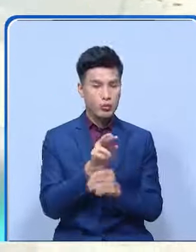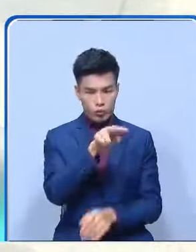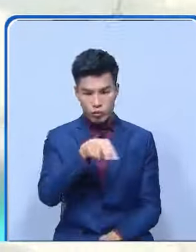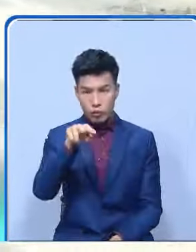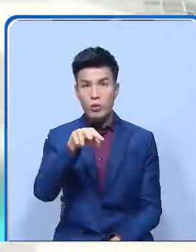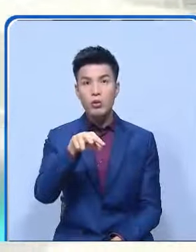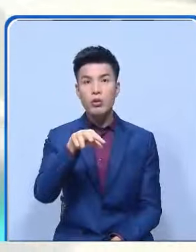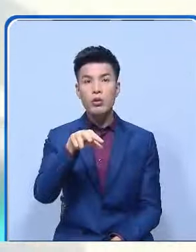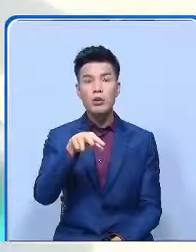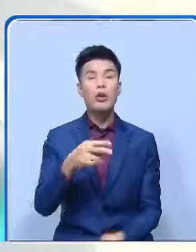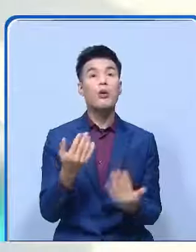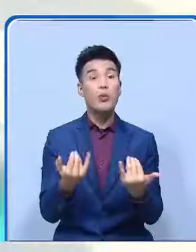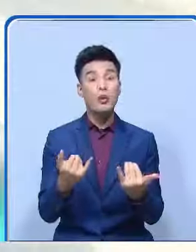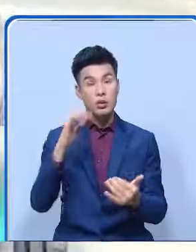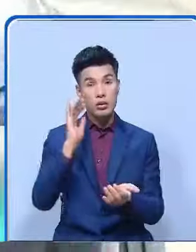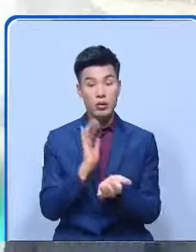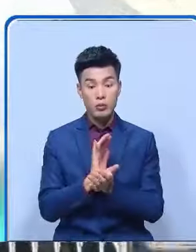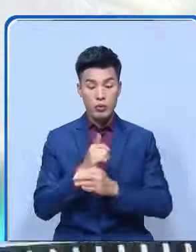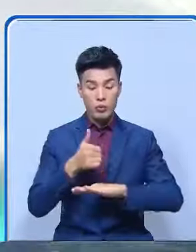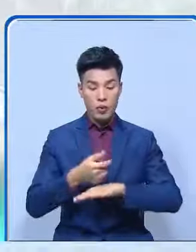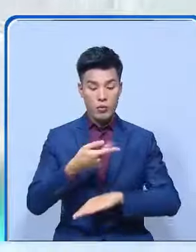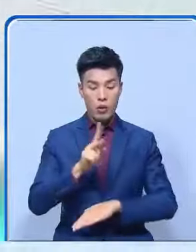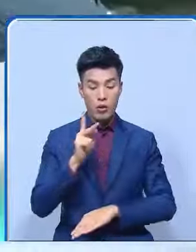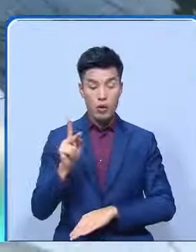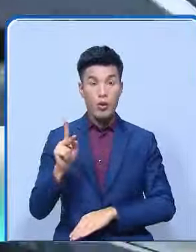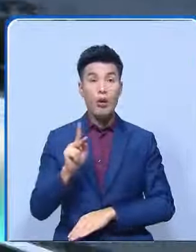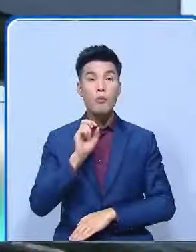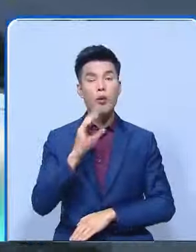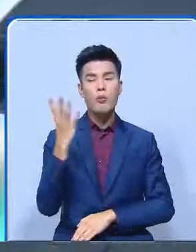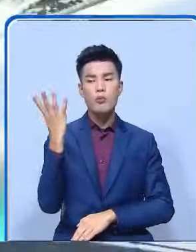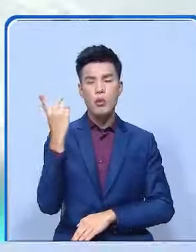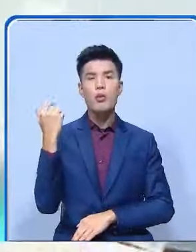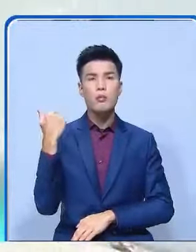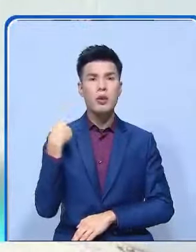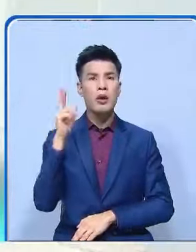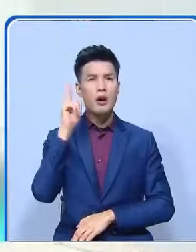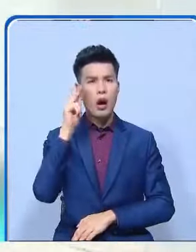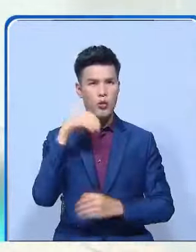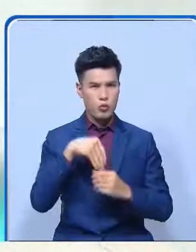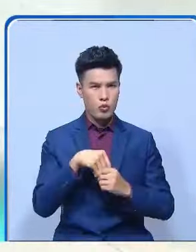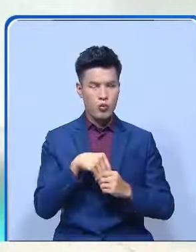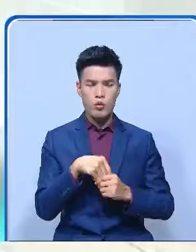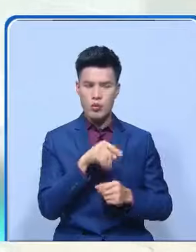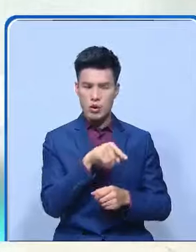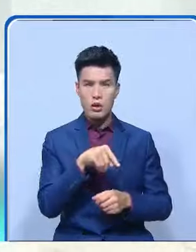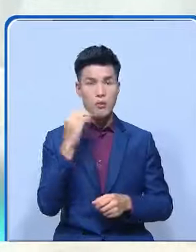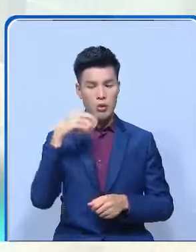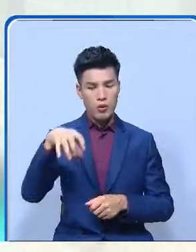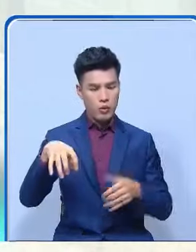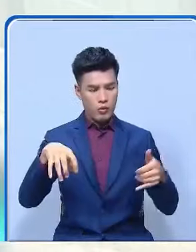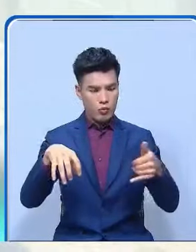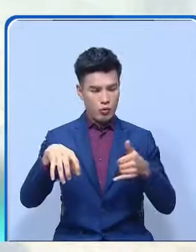าไปอีกเรื่องนี้ทางผู้กำกับการสน.บางพลัดก็บอกว่าเมื่อวานเนี่ยคือมีสื่อมวลชนออนไลน์สำนักหนึ่งเดินอยู่หน้าบ้านจันทร์สองล่าค